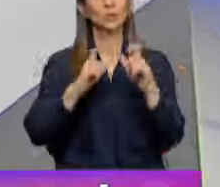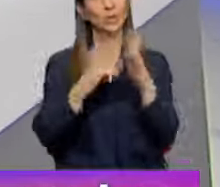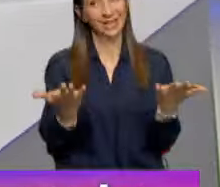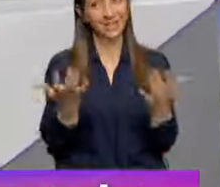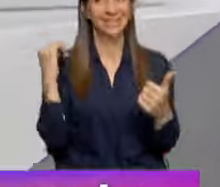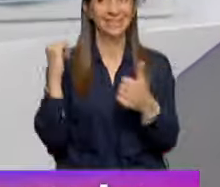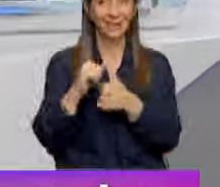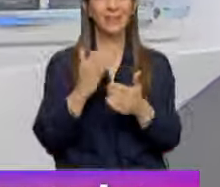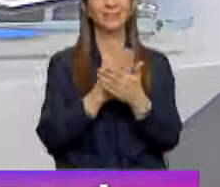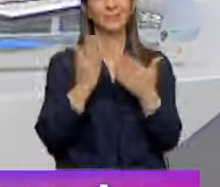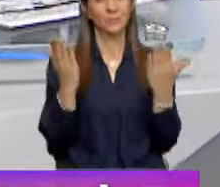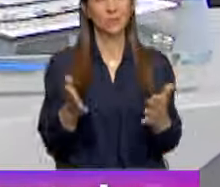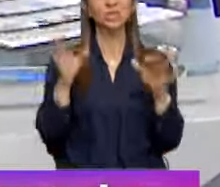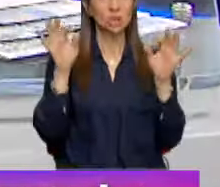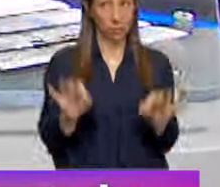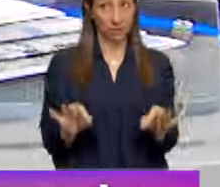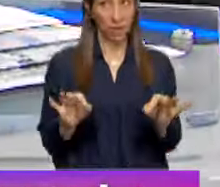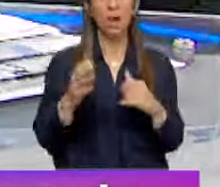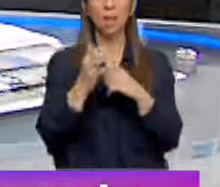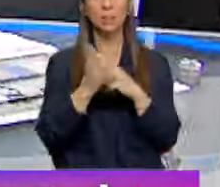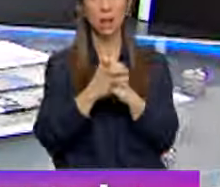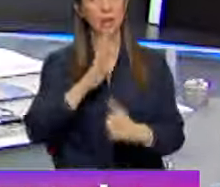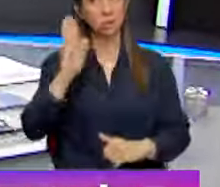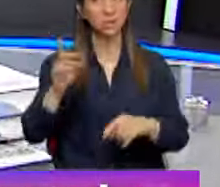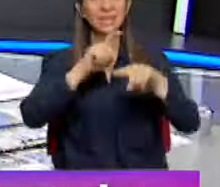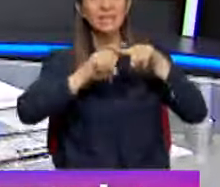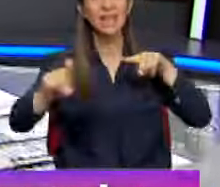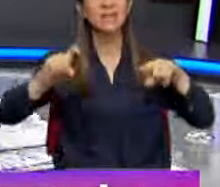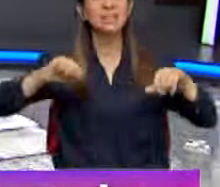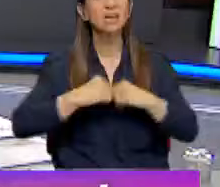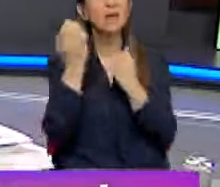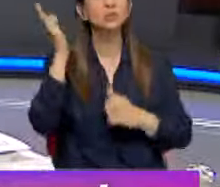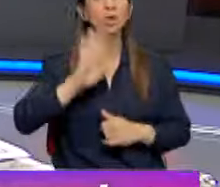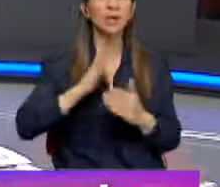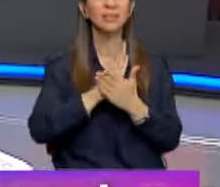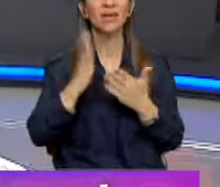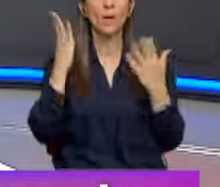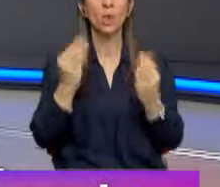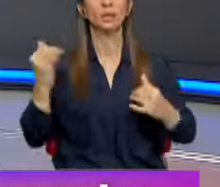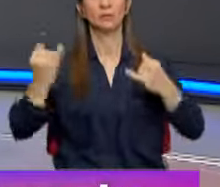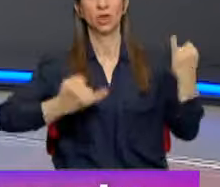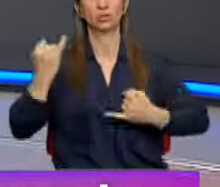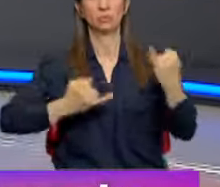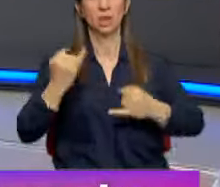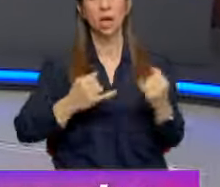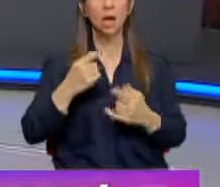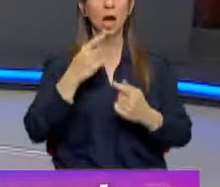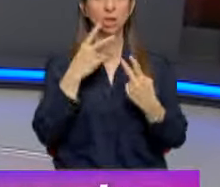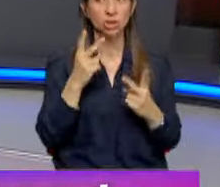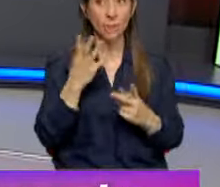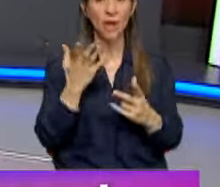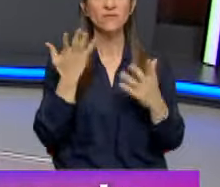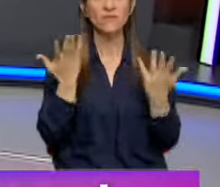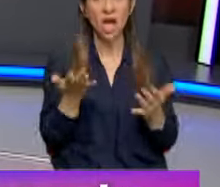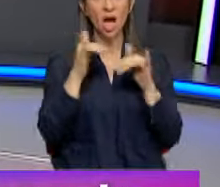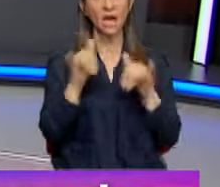Günaydın. Bir kez daha devam ediyoruz. Şimdi Antalya'ya gideceğiz. Teleferik faciasının ardından devam eden tartışmalar, iddialar ve